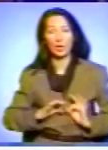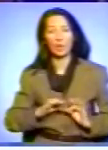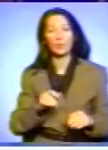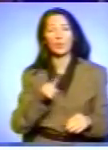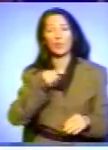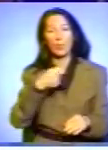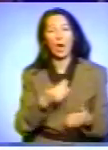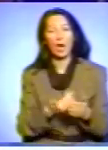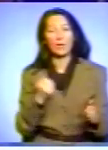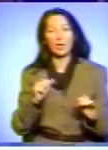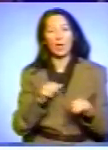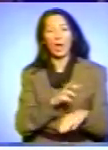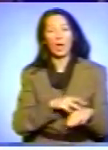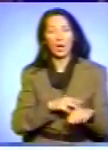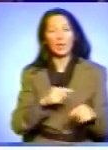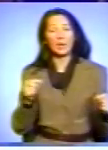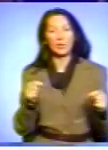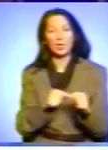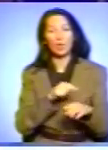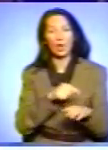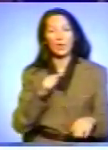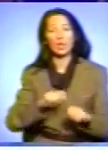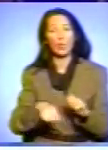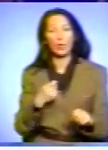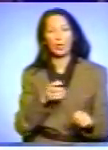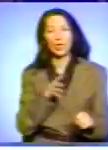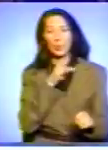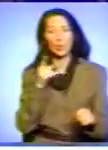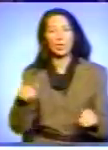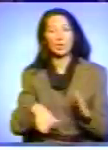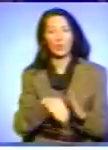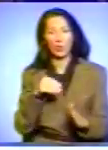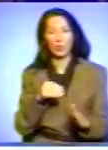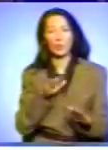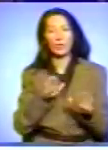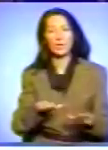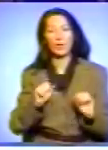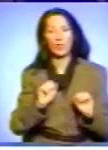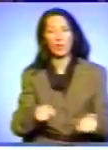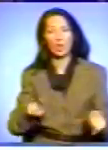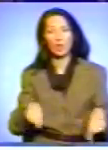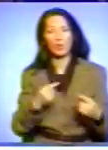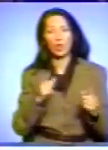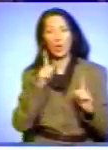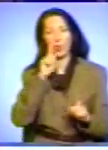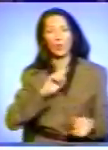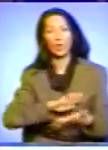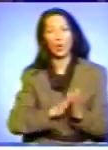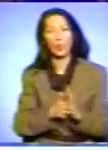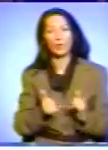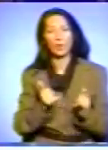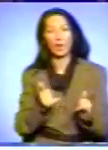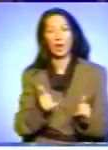правоохоронних органів вчасно реагувати на порушення під час виборчих перегонів. А від місцевої влади – створення комфортних умов для місій